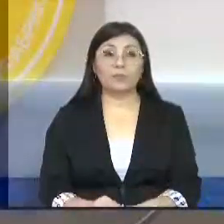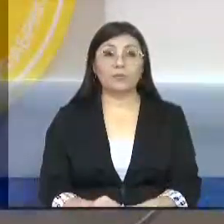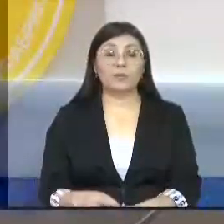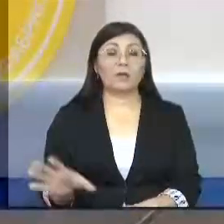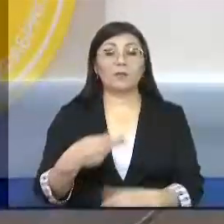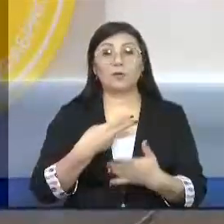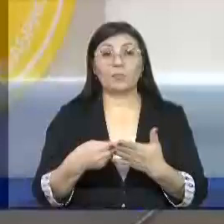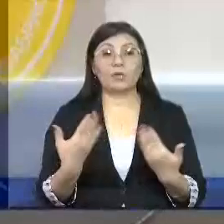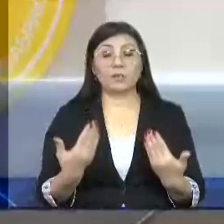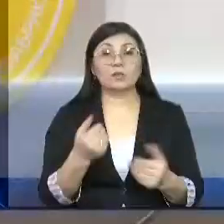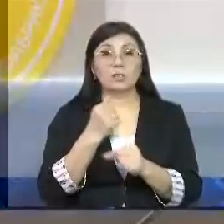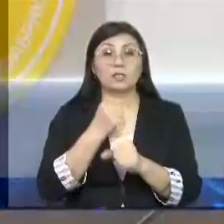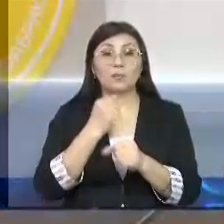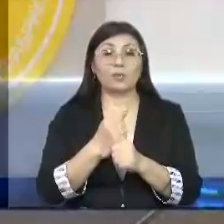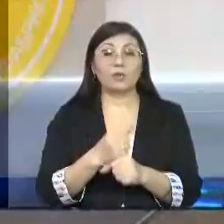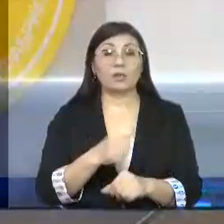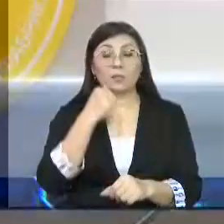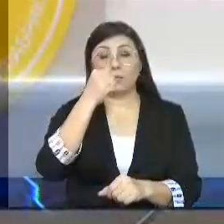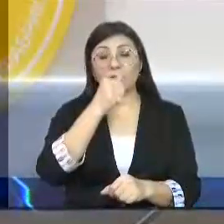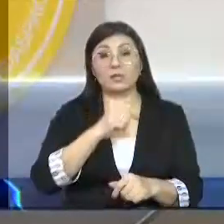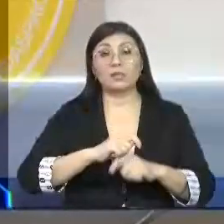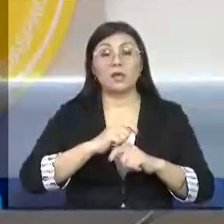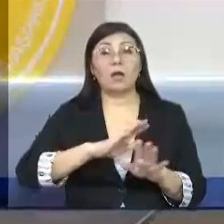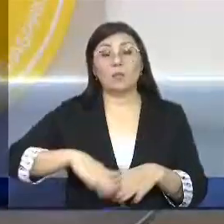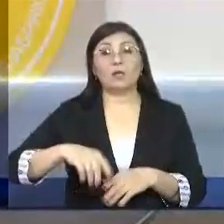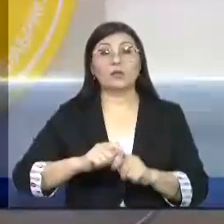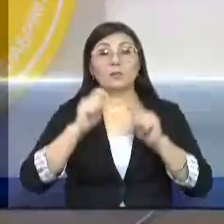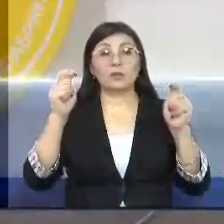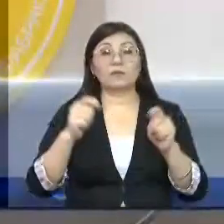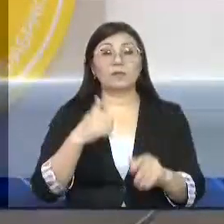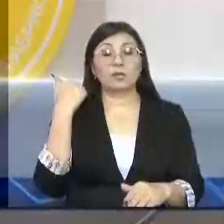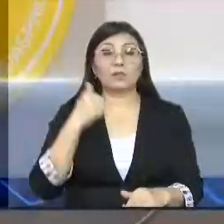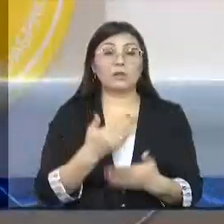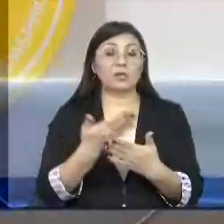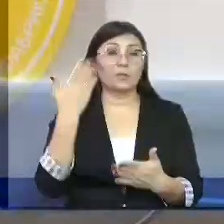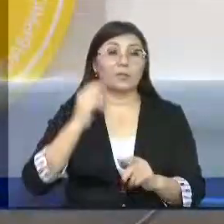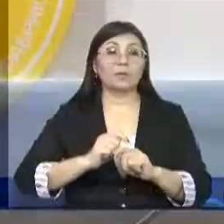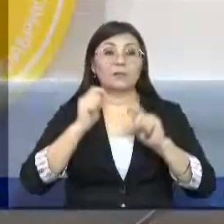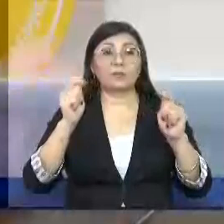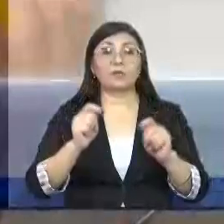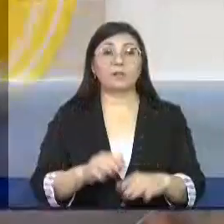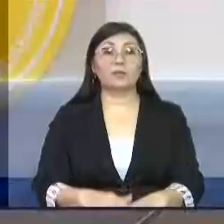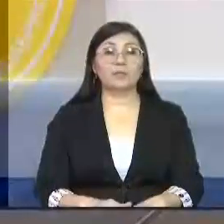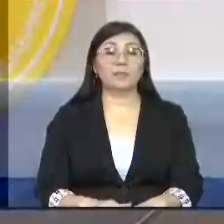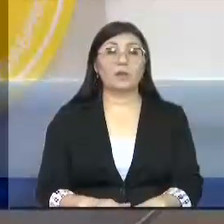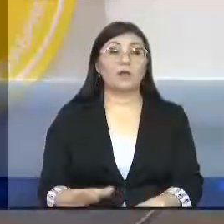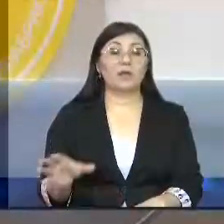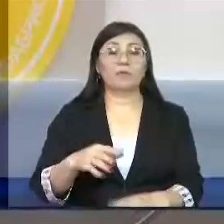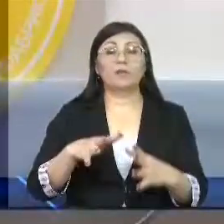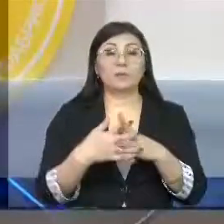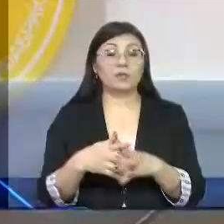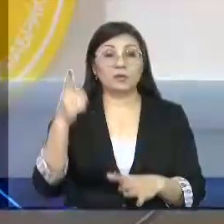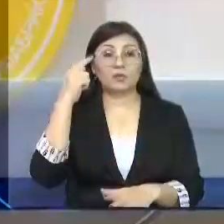Вот сейчас работаю. Вот месяц, как мы открылись. Вот недавно, неделю назад у нас было открытие, что весь поселок знал, что